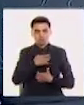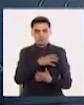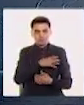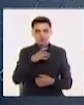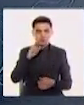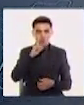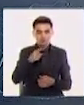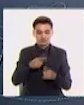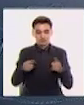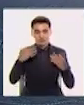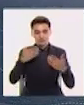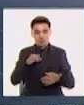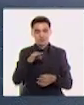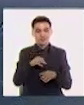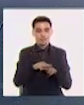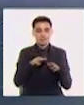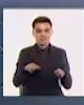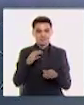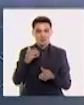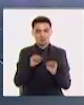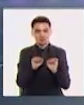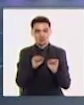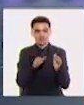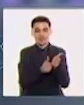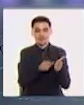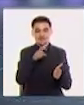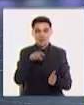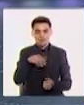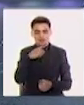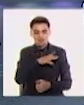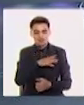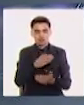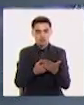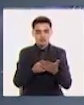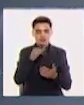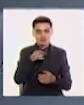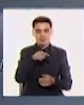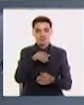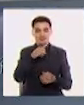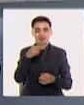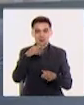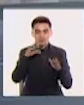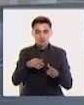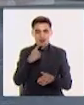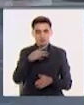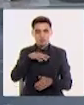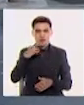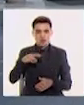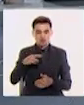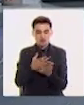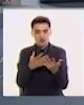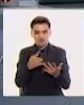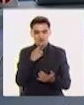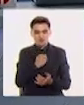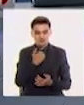бір жылдай уақыт өткен соң қорғаныс министрінің орынбасары осындай болжам айтты. Өйткені сол кезде қоймаларда 1 миллиардқа жуық қару-жарақ